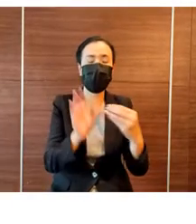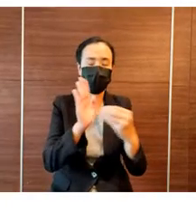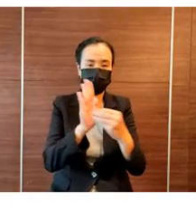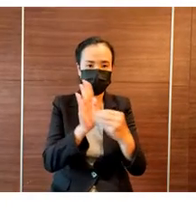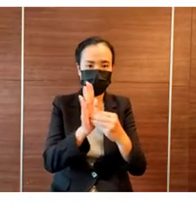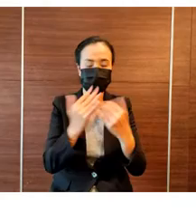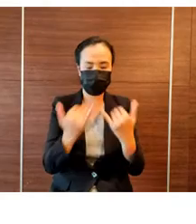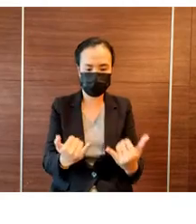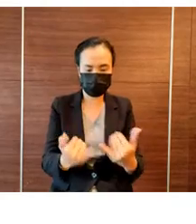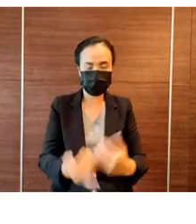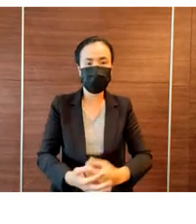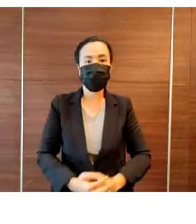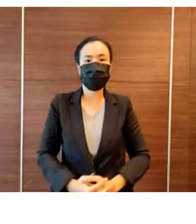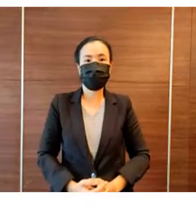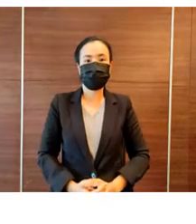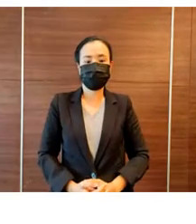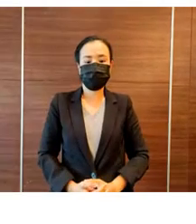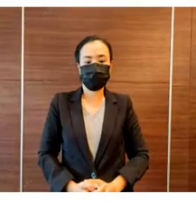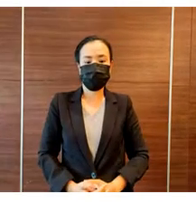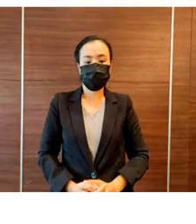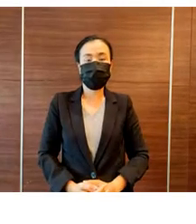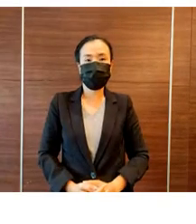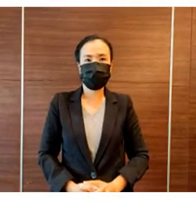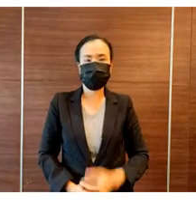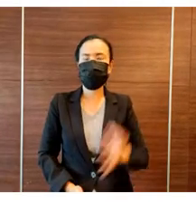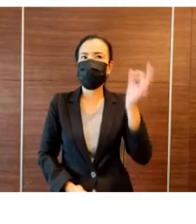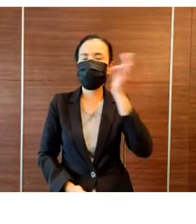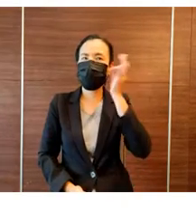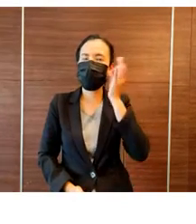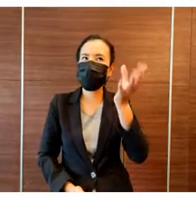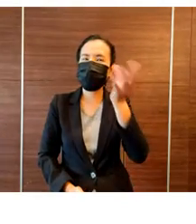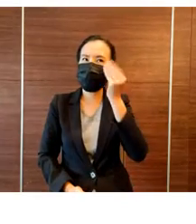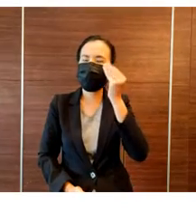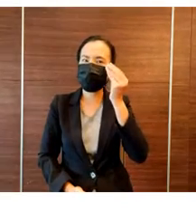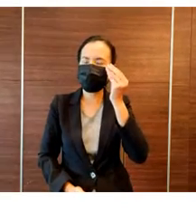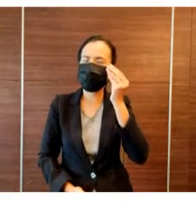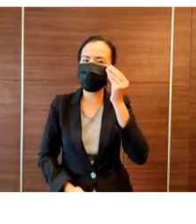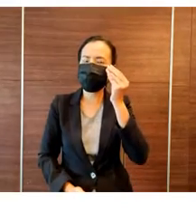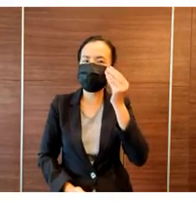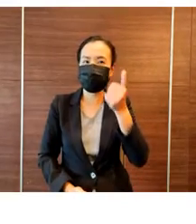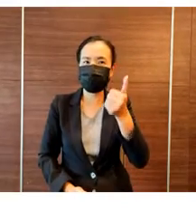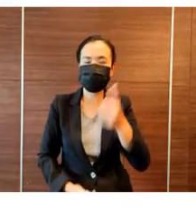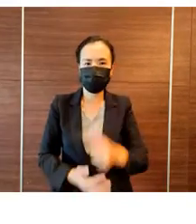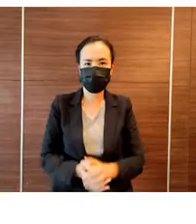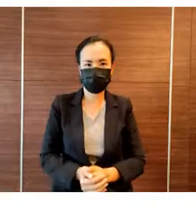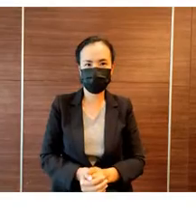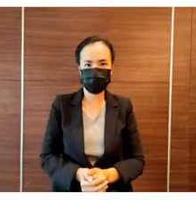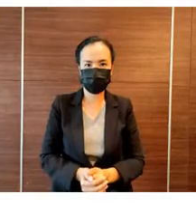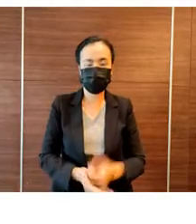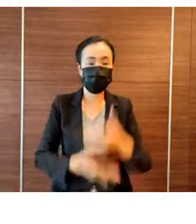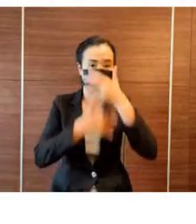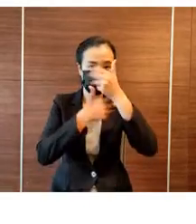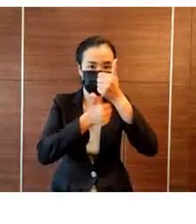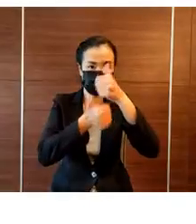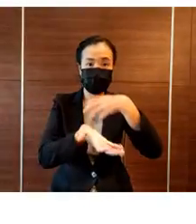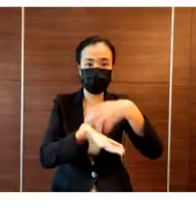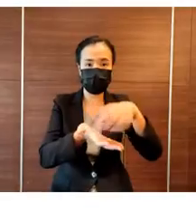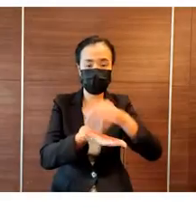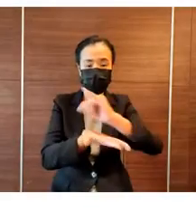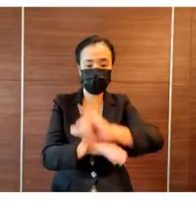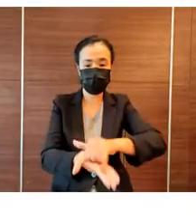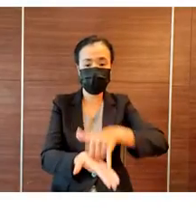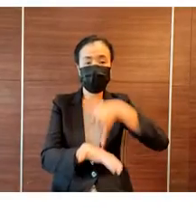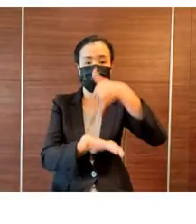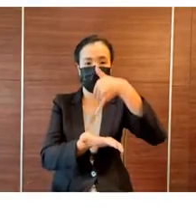ปัจจุบันครับ ฟังแล้วก็เพลินนะคะแต่สิ่งที่ดินพูดถึงน่าสนใจค่ะคือการบำบัด